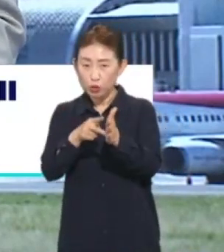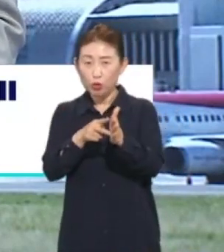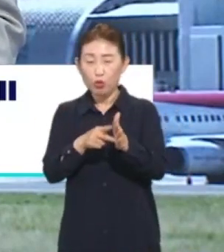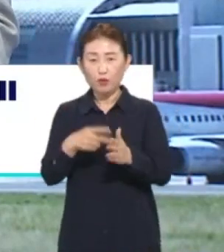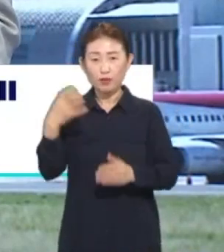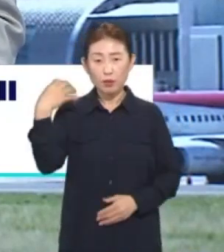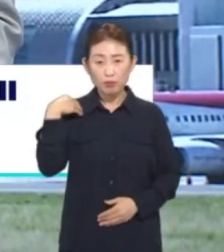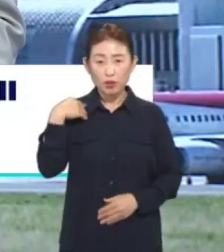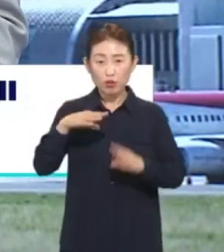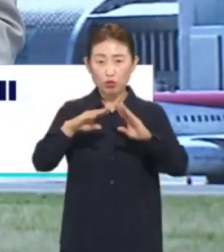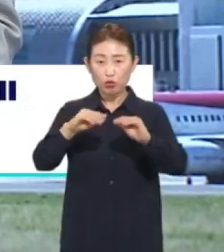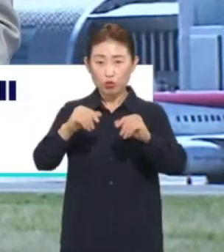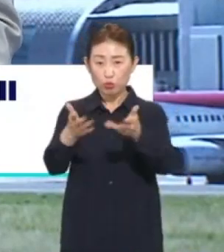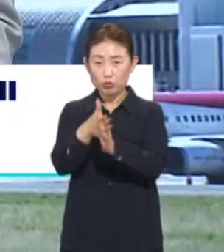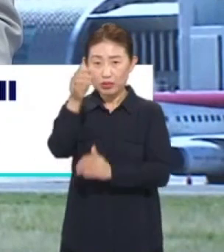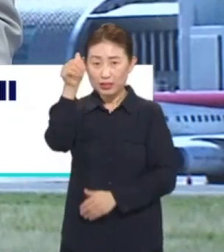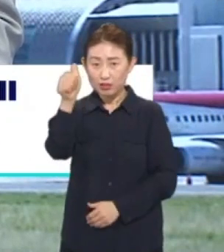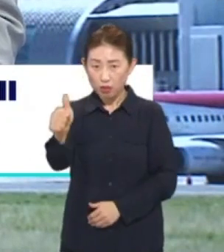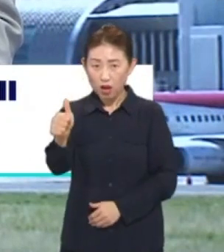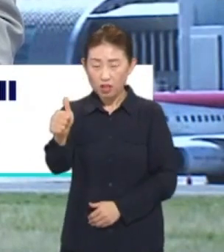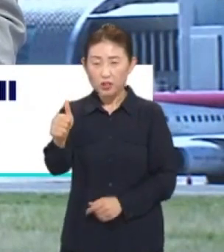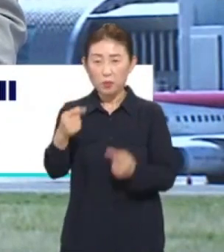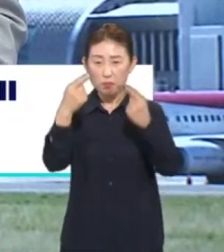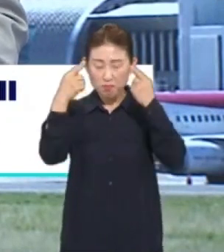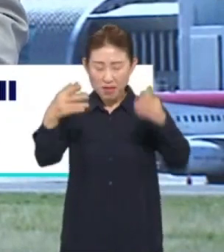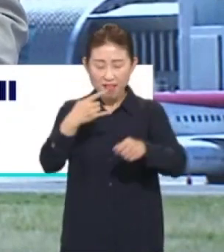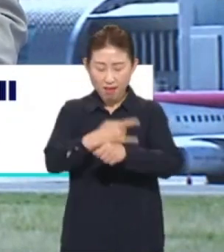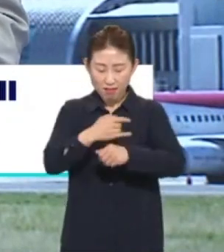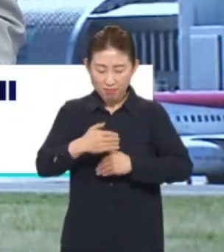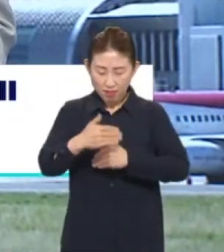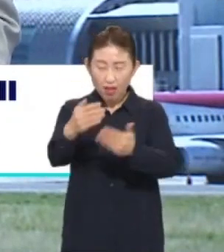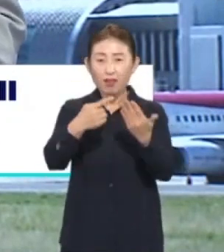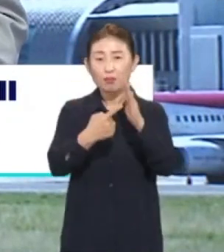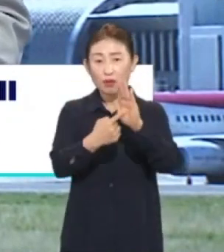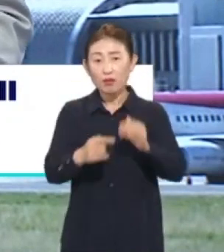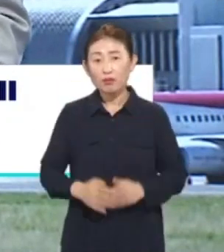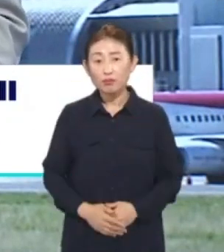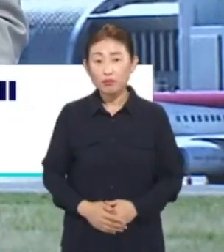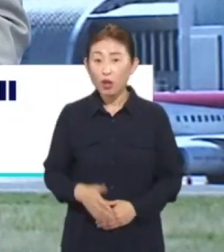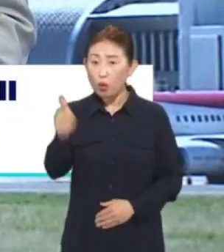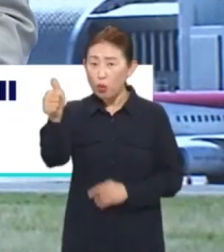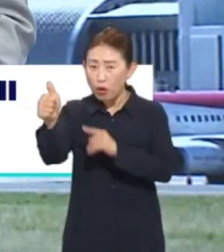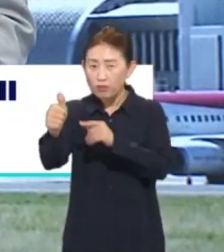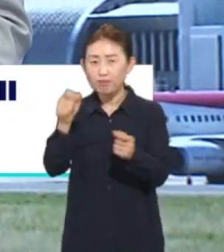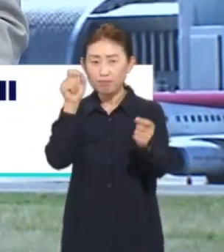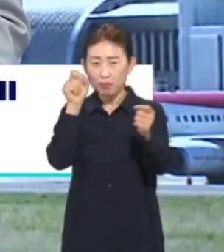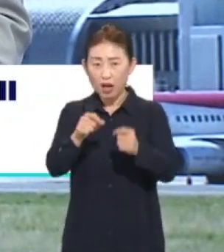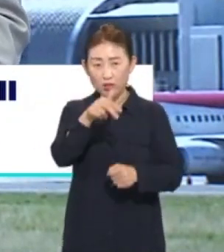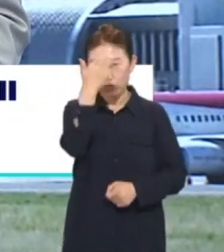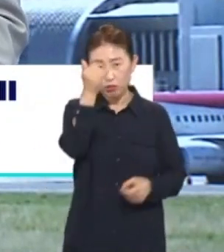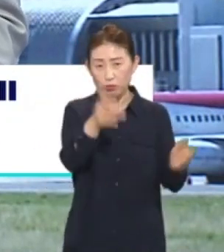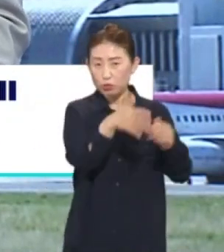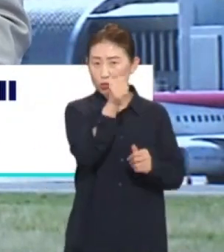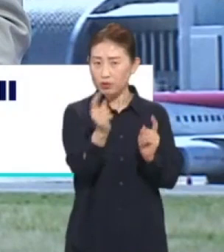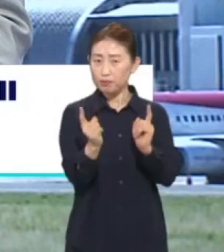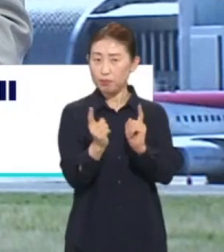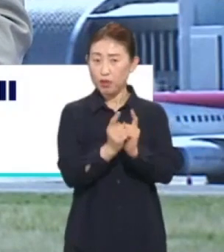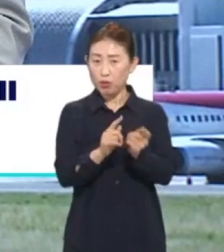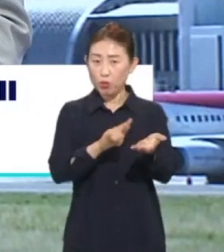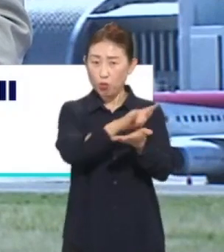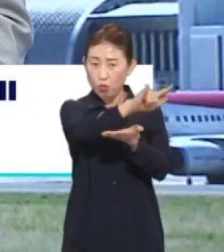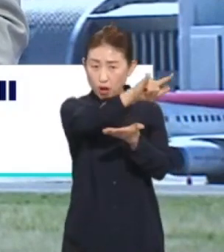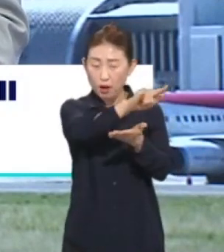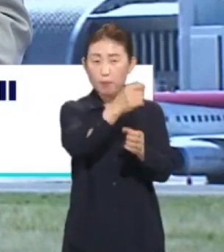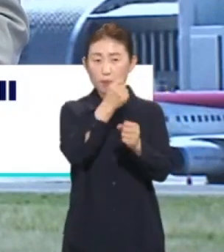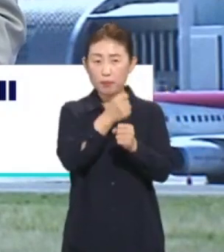주무부처인 국토부 원희룡 장관이 확고한 추진 의사를 밝혔습니다. 원 장관은 조만간 김태흠 충남지사를 만나 공항